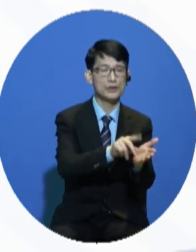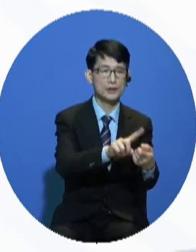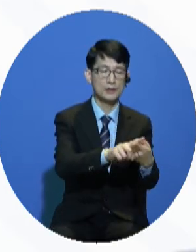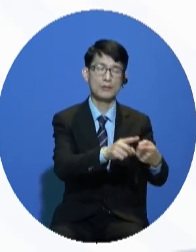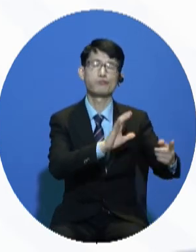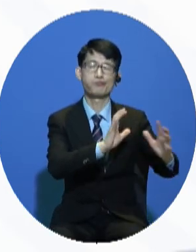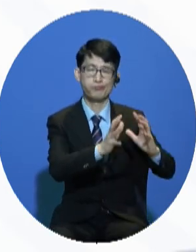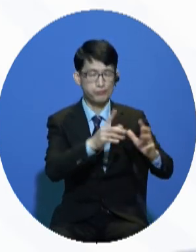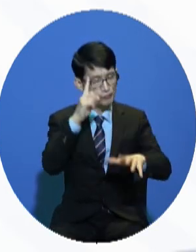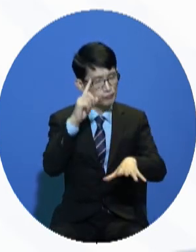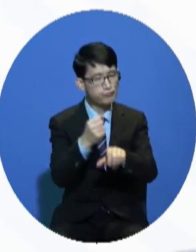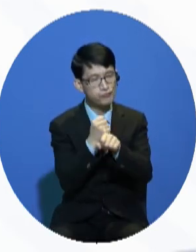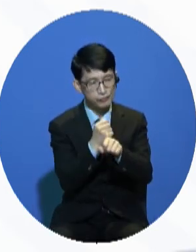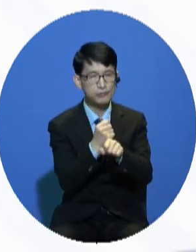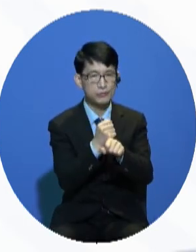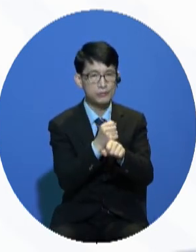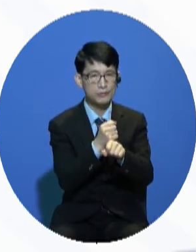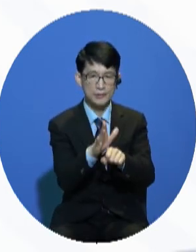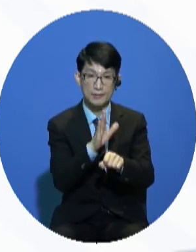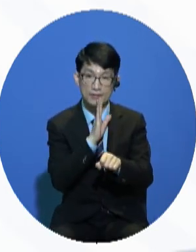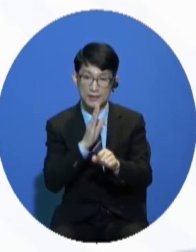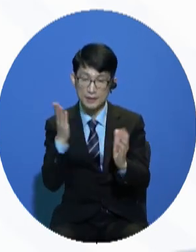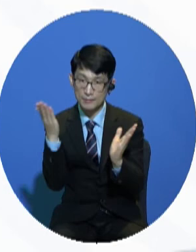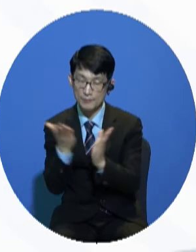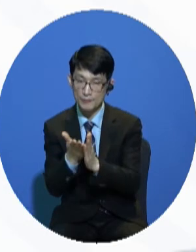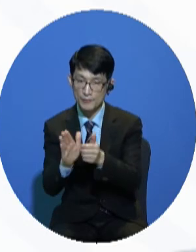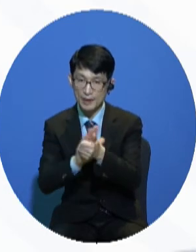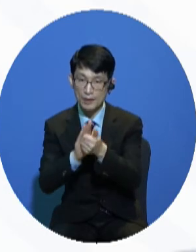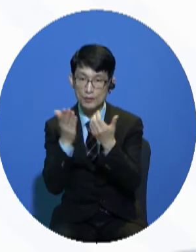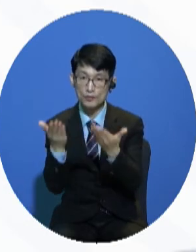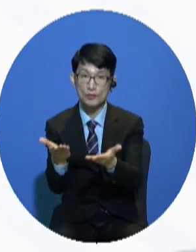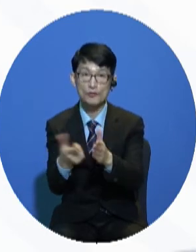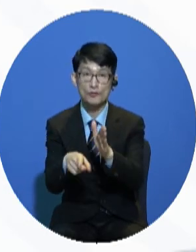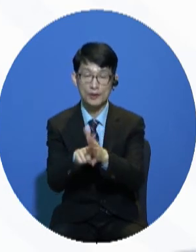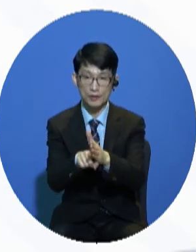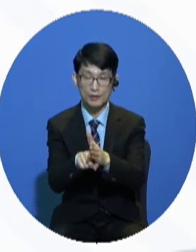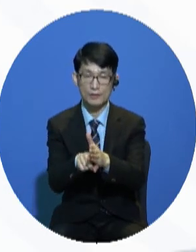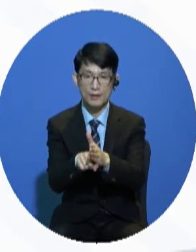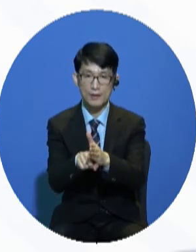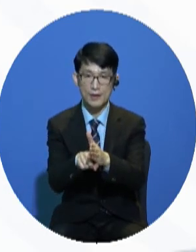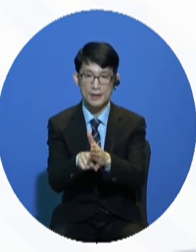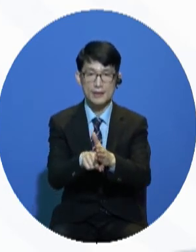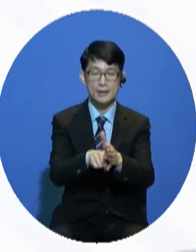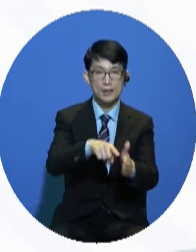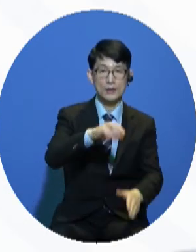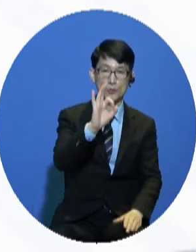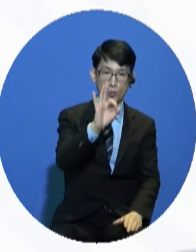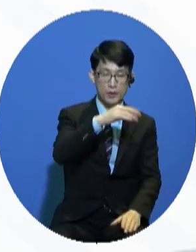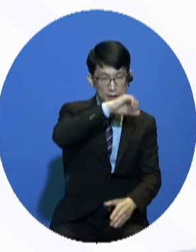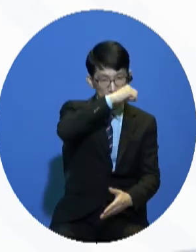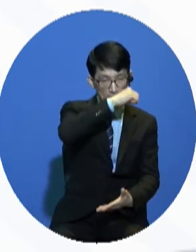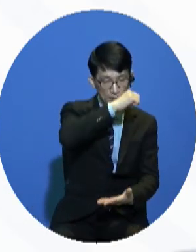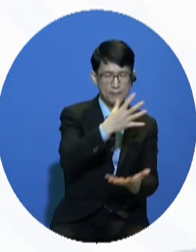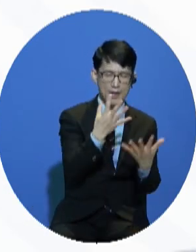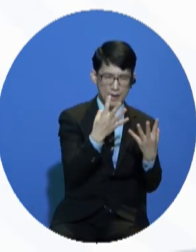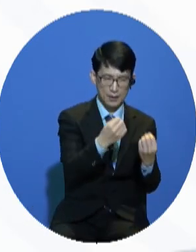그래서 이게 맞춤형 서비스가 제대로 지원되려면 가능하면 많은 예산을 확보하고 다양한 공적 서비스를 개발해서